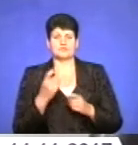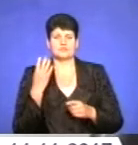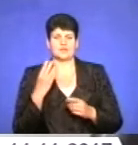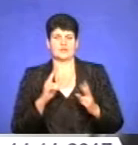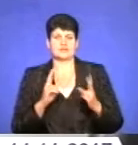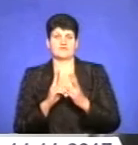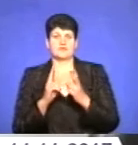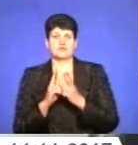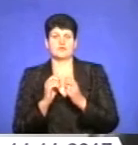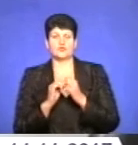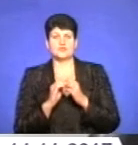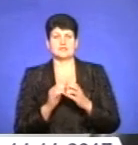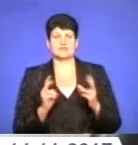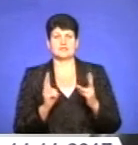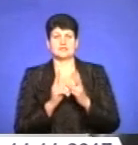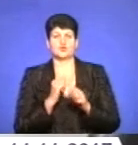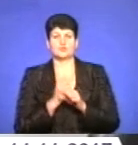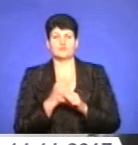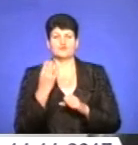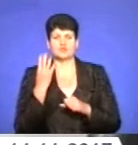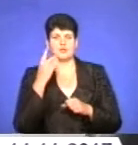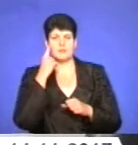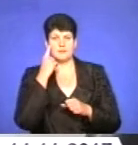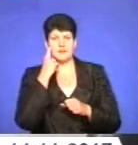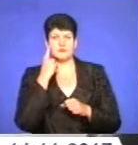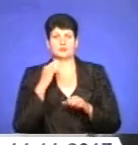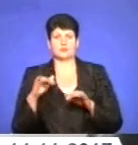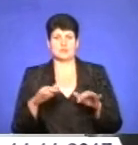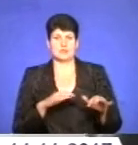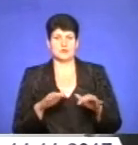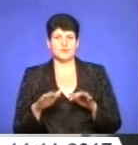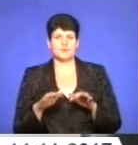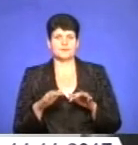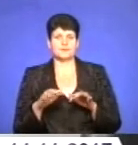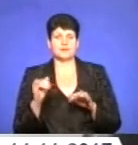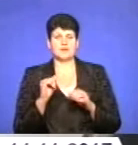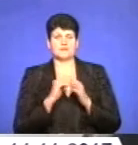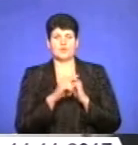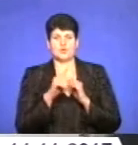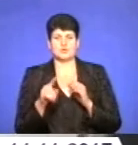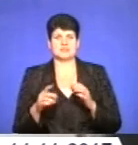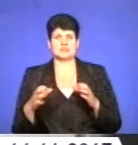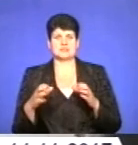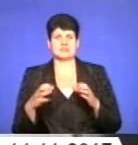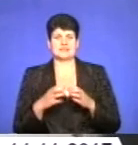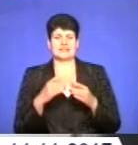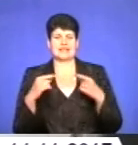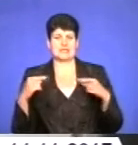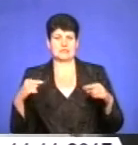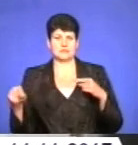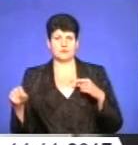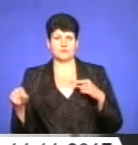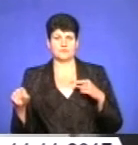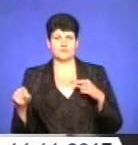схватки. В кожній схватці зробив 4 бальні дію, і в кожній схватці різну. Так